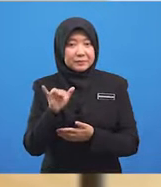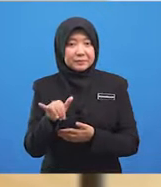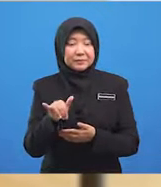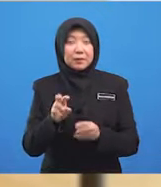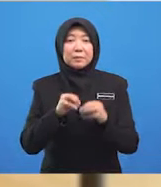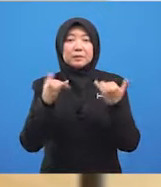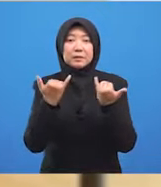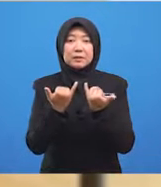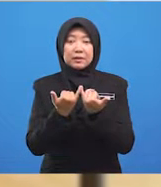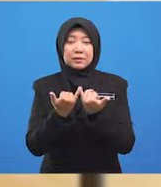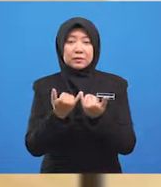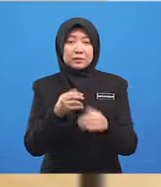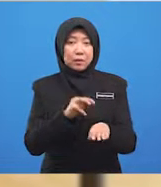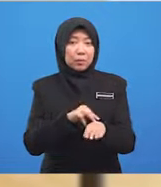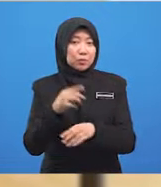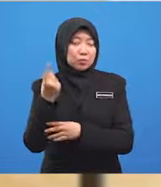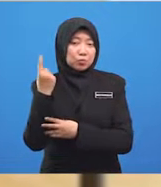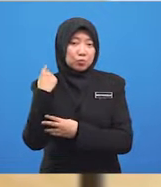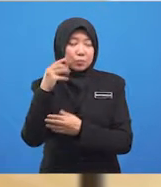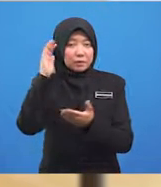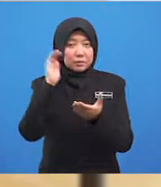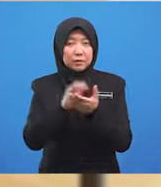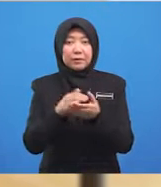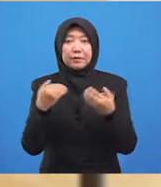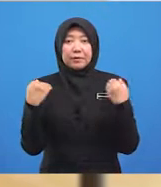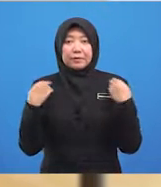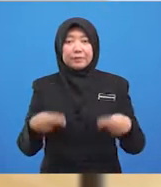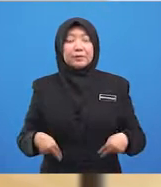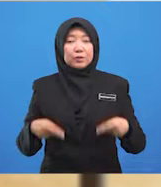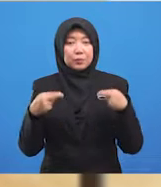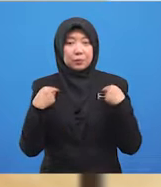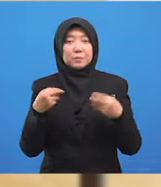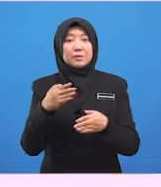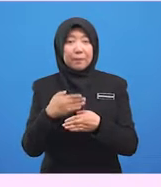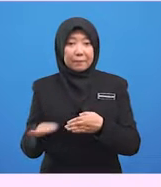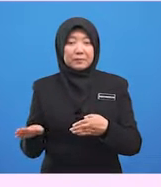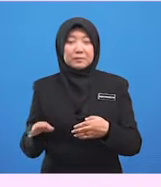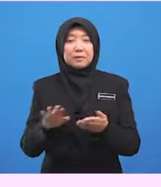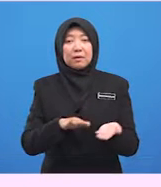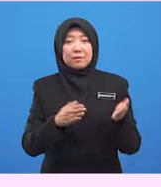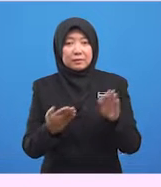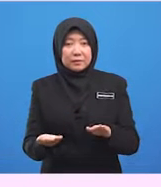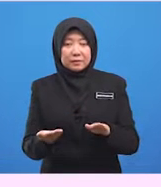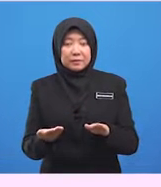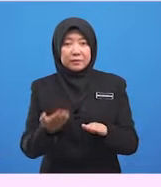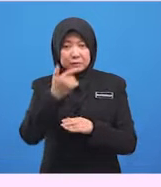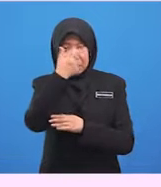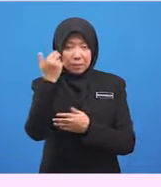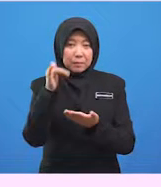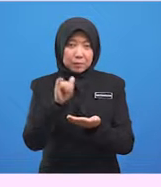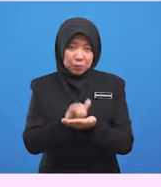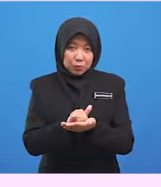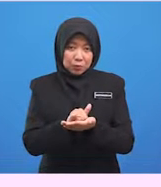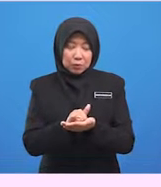masyarakat pada zaman dahulu percaya ada kehidupan selepas mati disebabkan